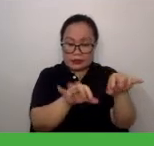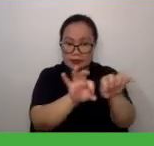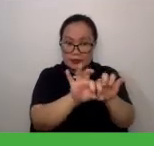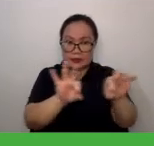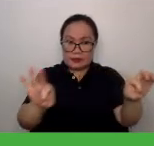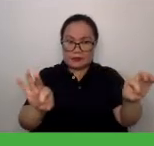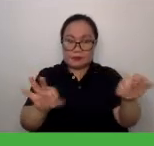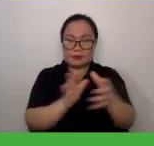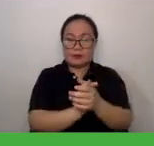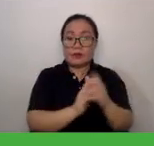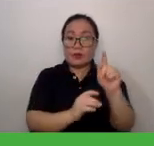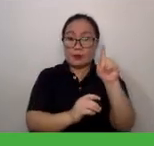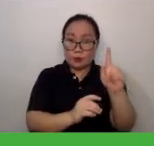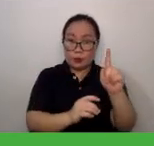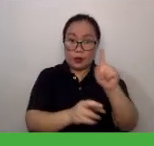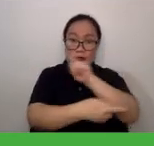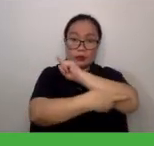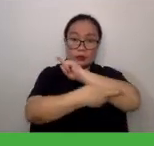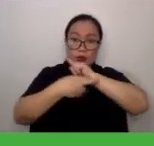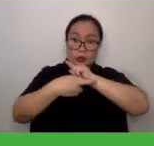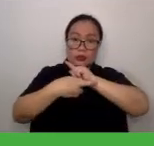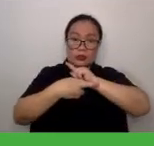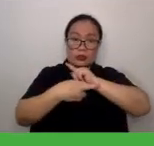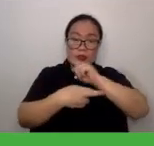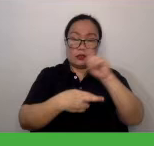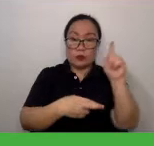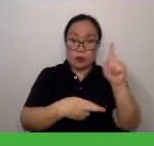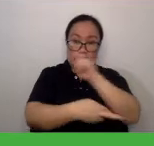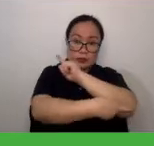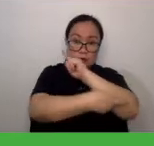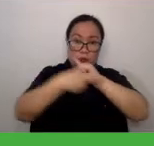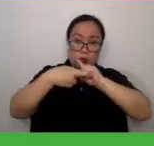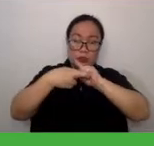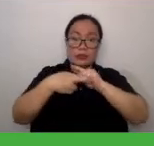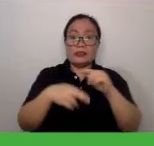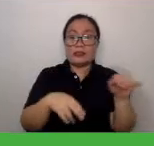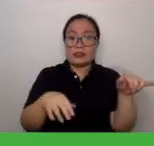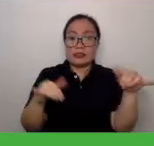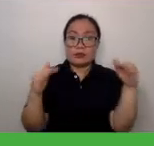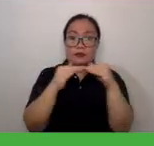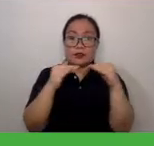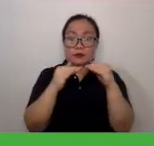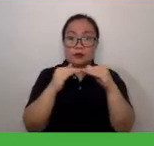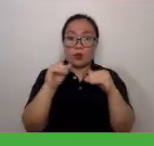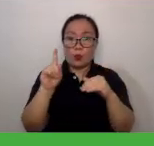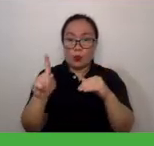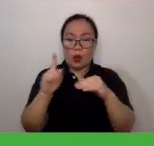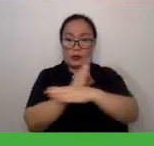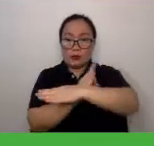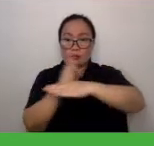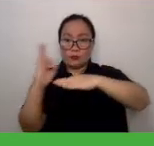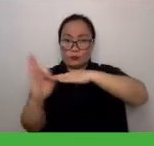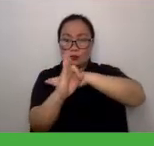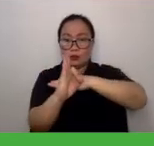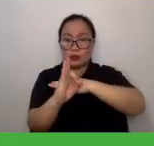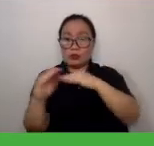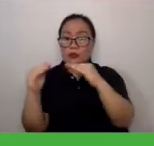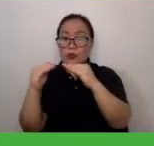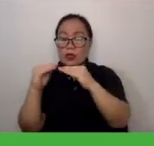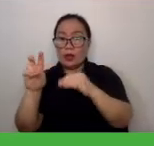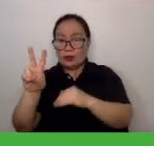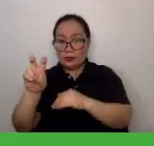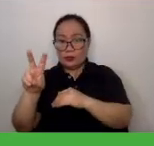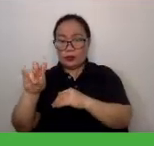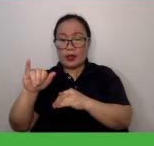is equivalent to 1 foot. Yung one ruler is equivalent to 1 foot kasi that is equivalent to 12